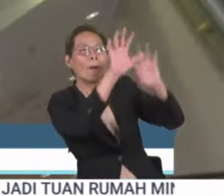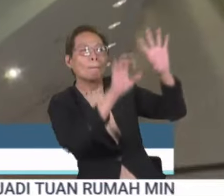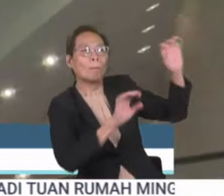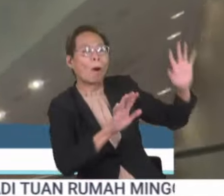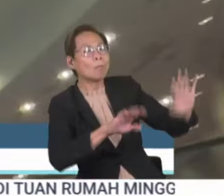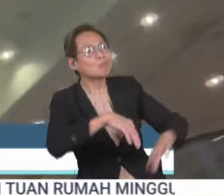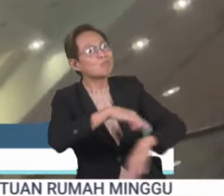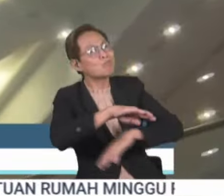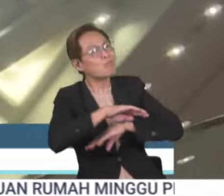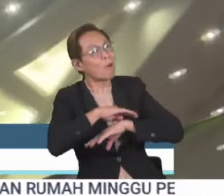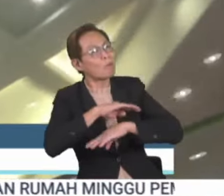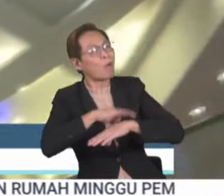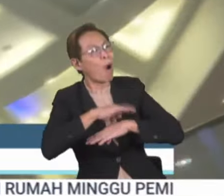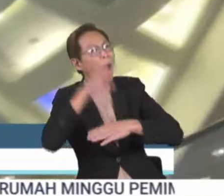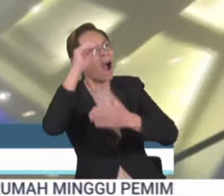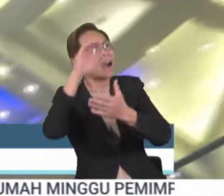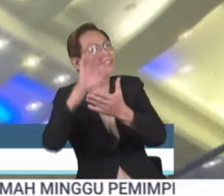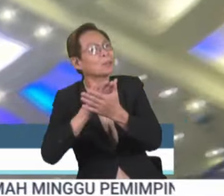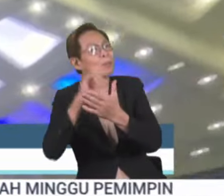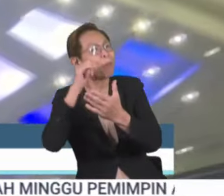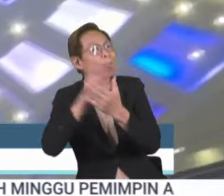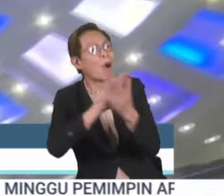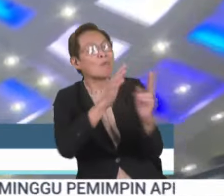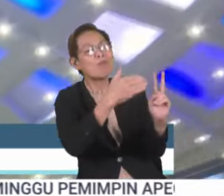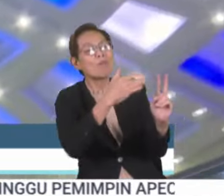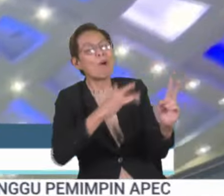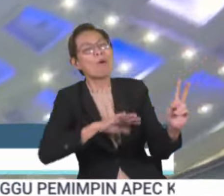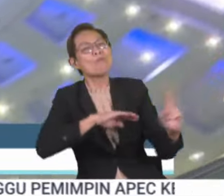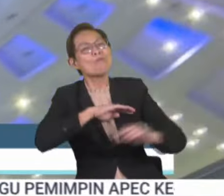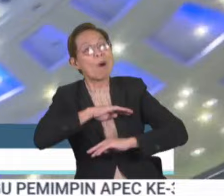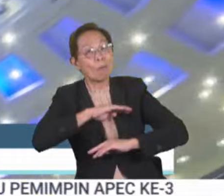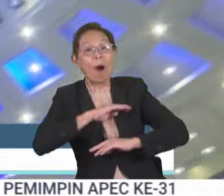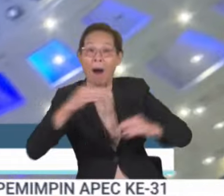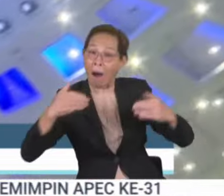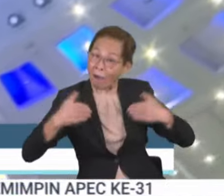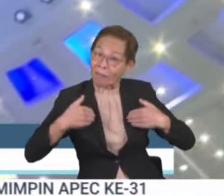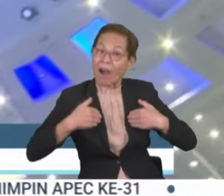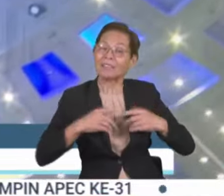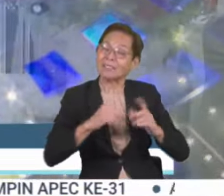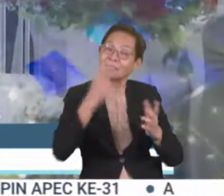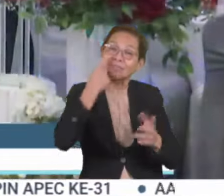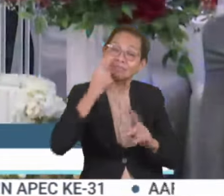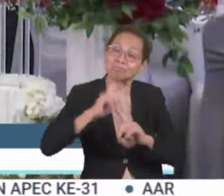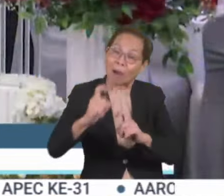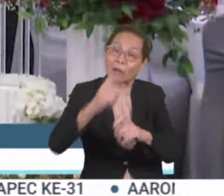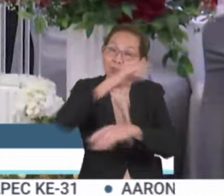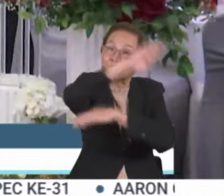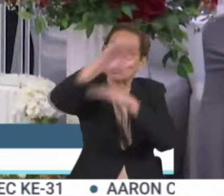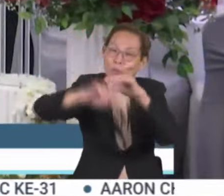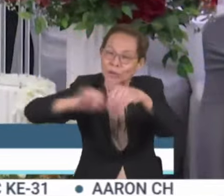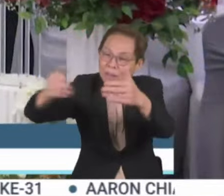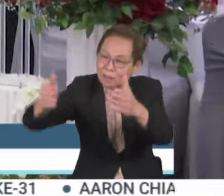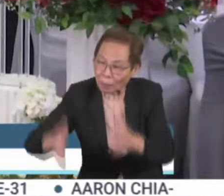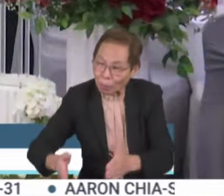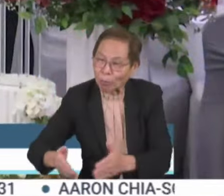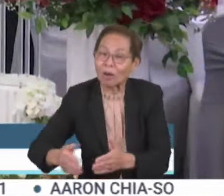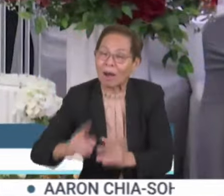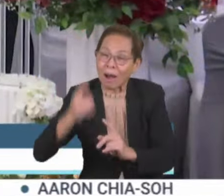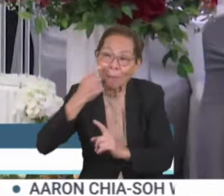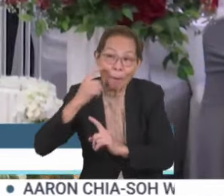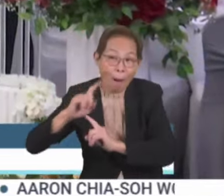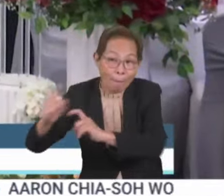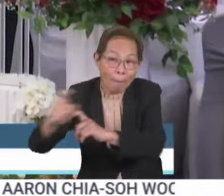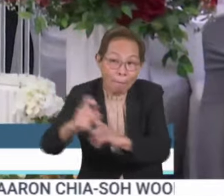memberi kepuasan kepada pengantin. Dan pakej kami tidak lupa ada cenderahati buat semua tetamu yang hadir.